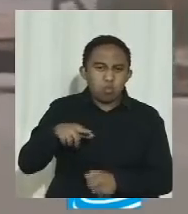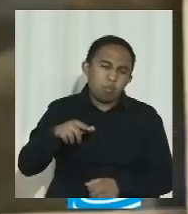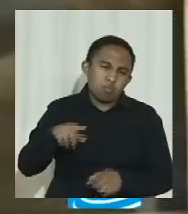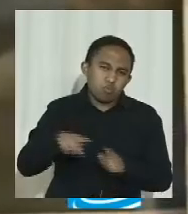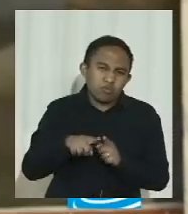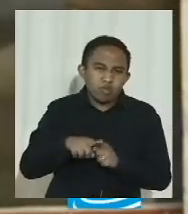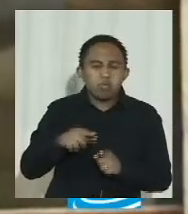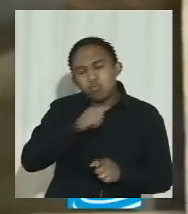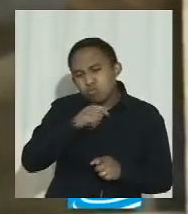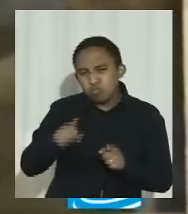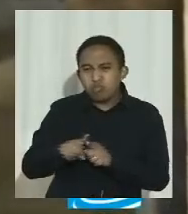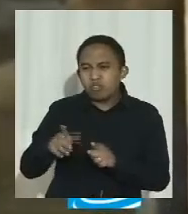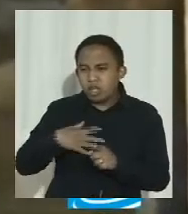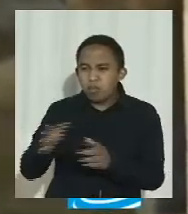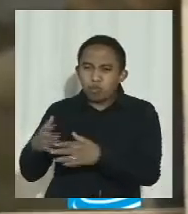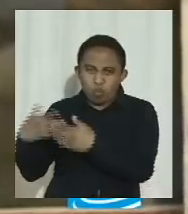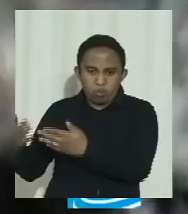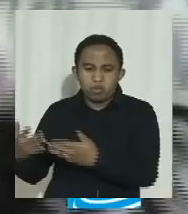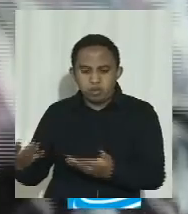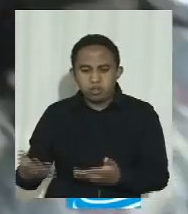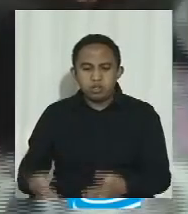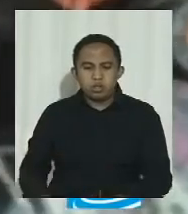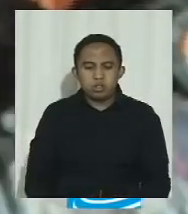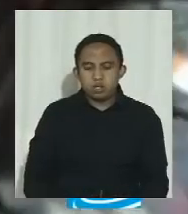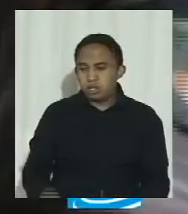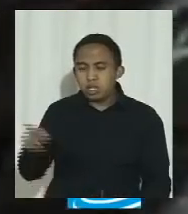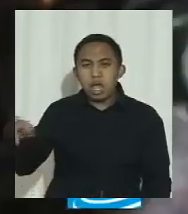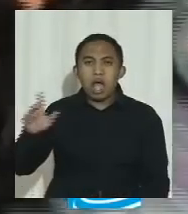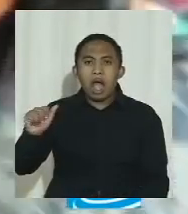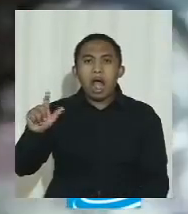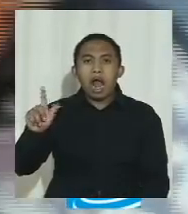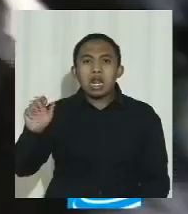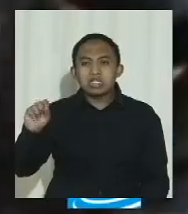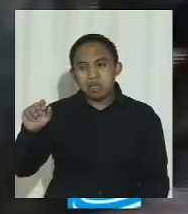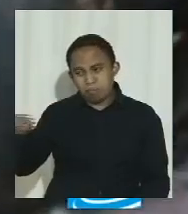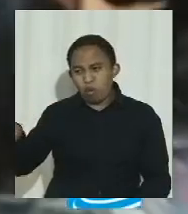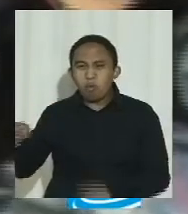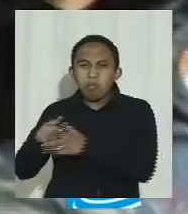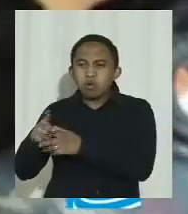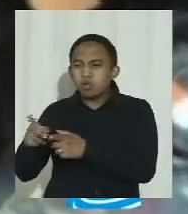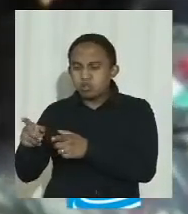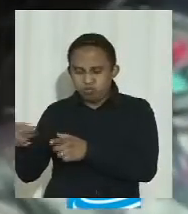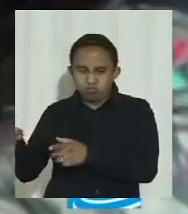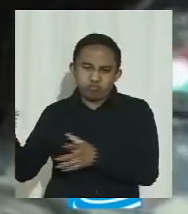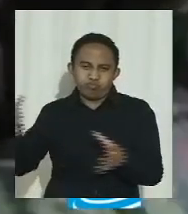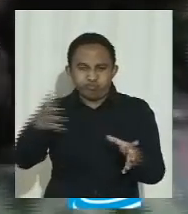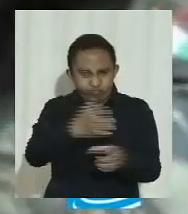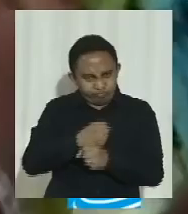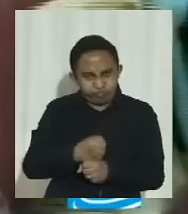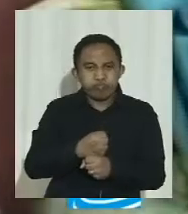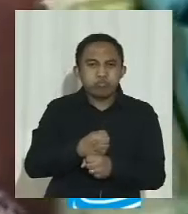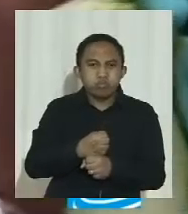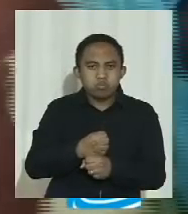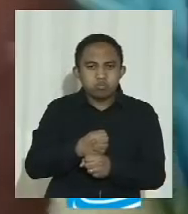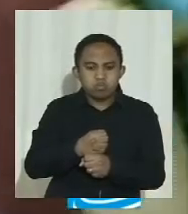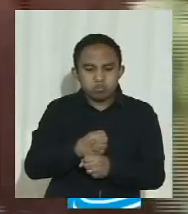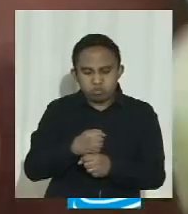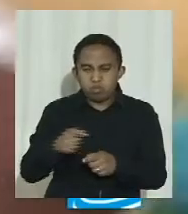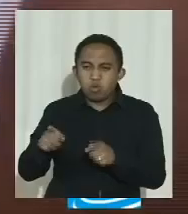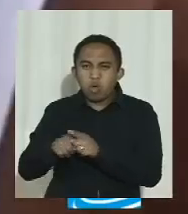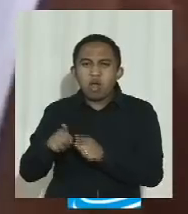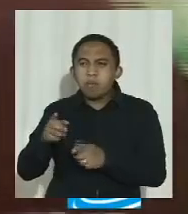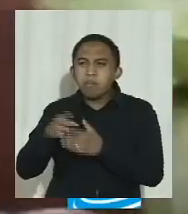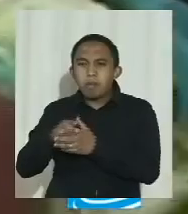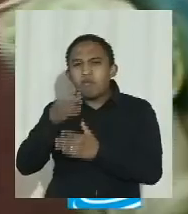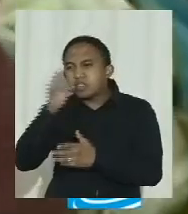ireo mpanohatra. Voasambotry ny tafika hialasany hoatara ihany Laurent Gbagbo ny farany teo ambany fiahiny tafika frantsay